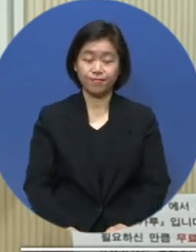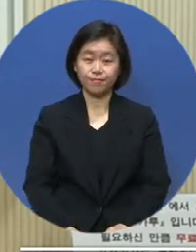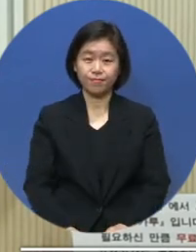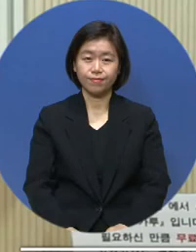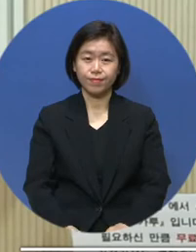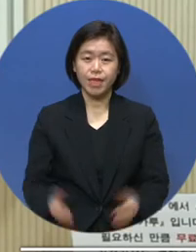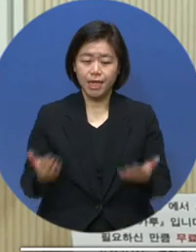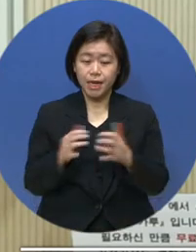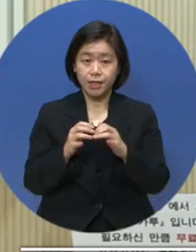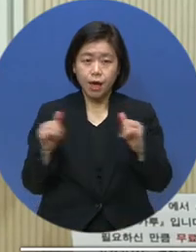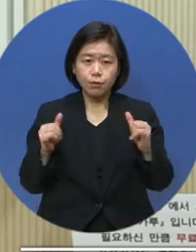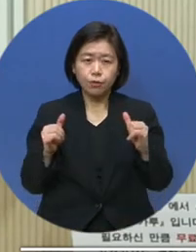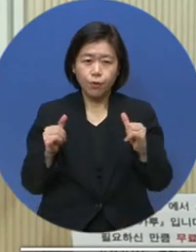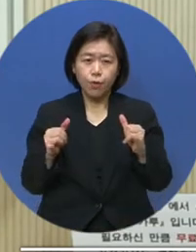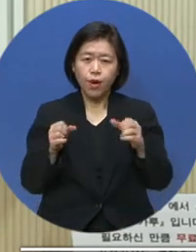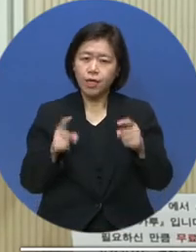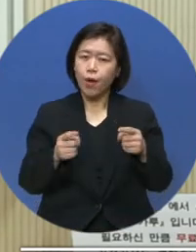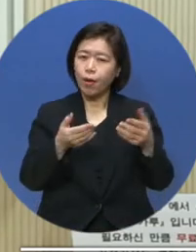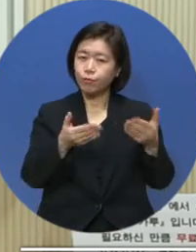있는 장소가 됐으면 좋겠습니다.